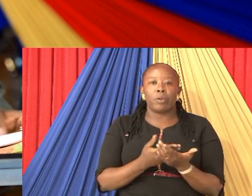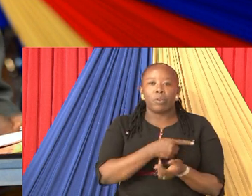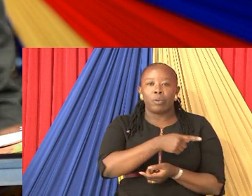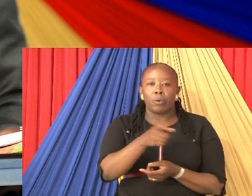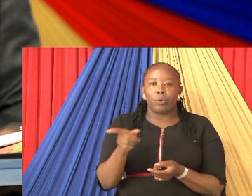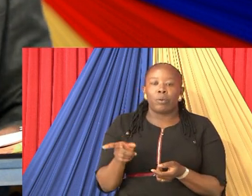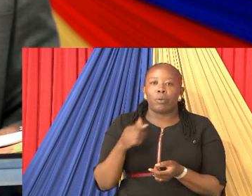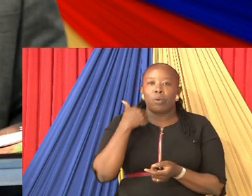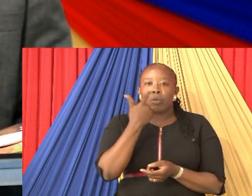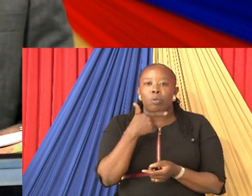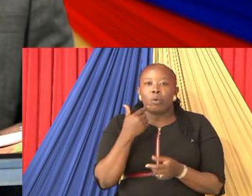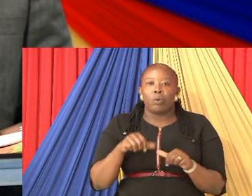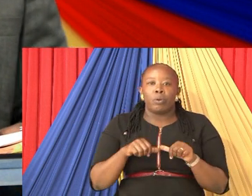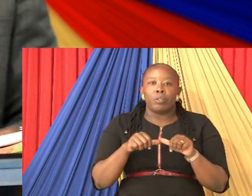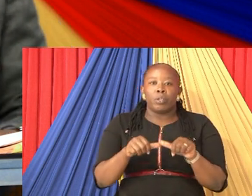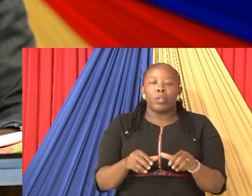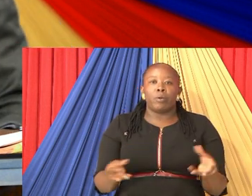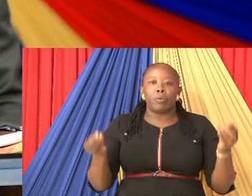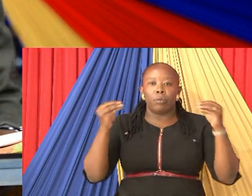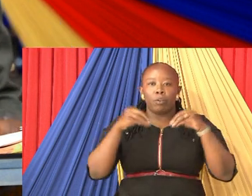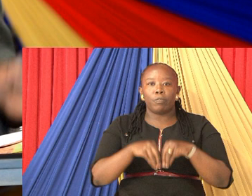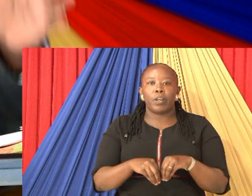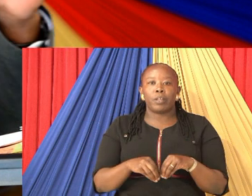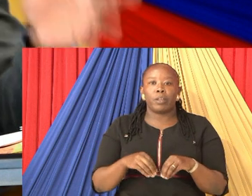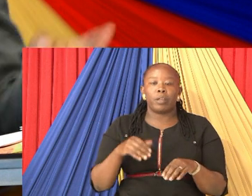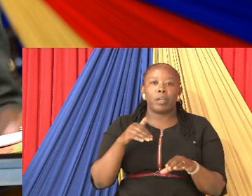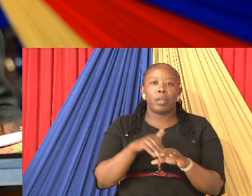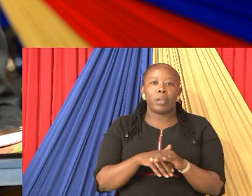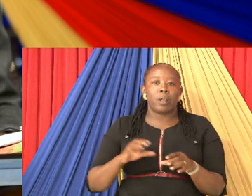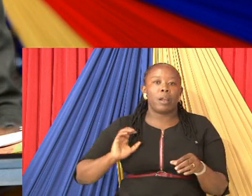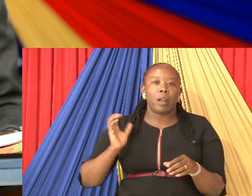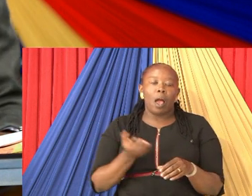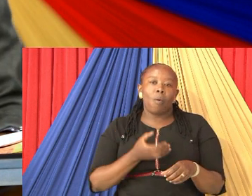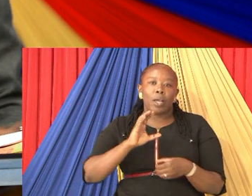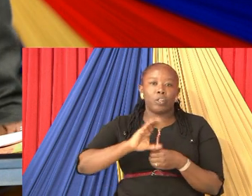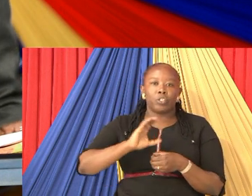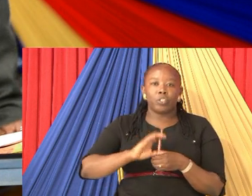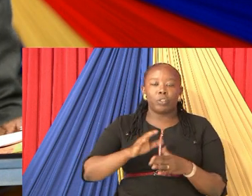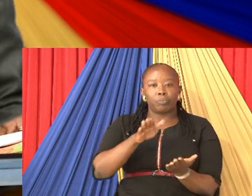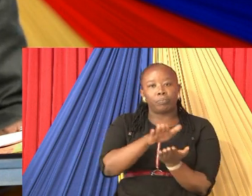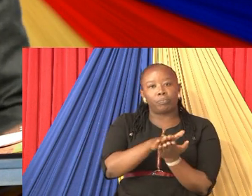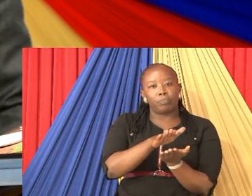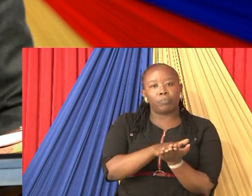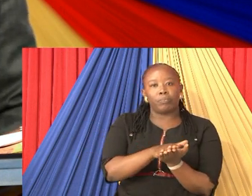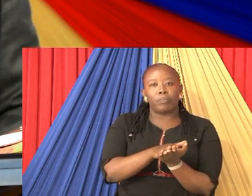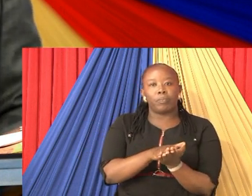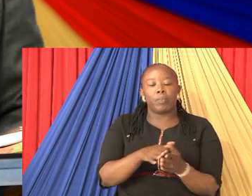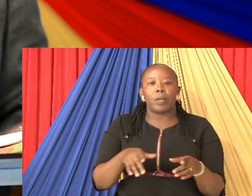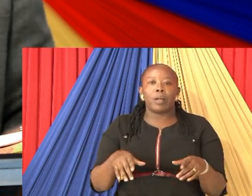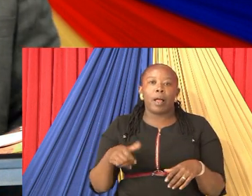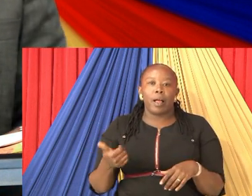ya Safaricom. Tunazielewa vizuri na tumezipokea. Na pia wale ambao wataendelea kutoa, pia